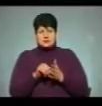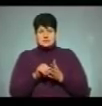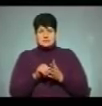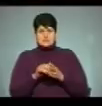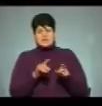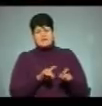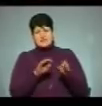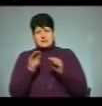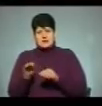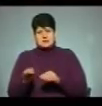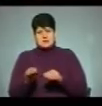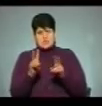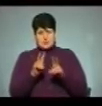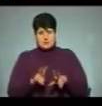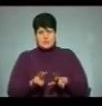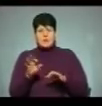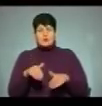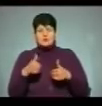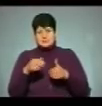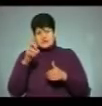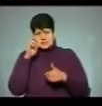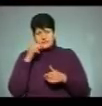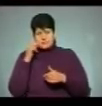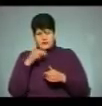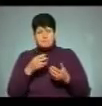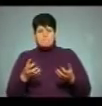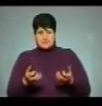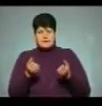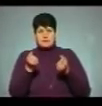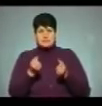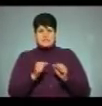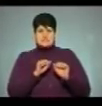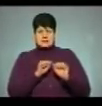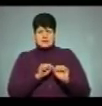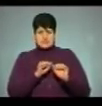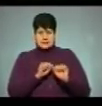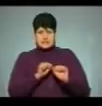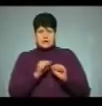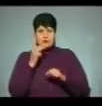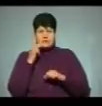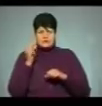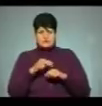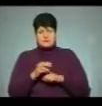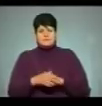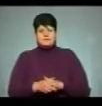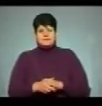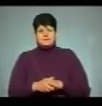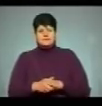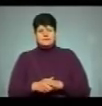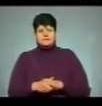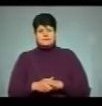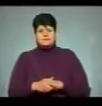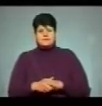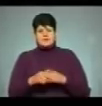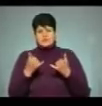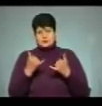судовий розгляд. Пропозицію державного обвинувача підтримали захисники обвинувачених Федір Нужда та Станіслав Борис.